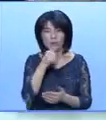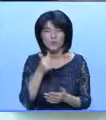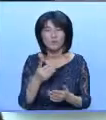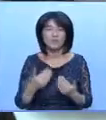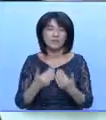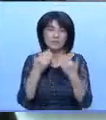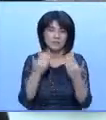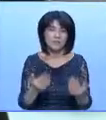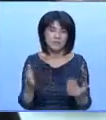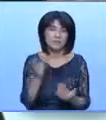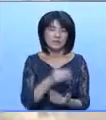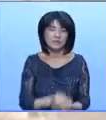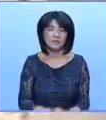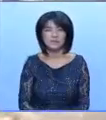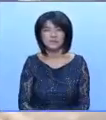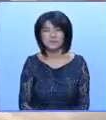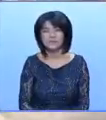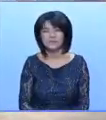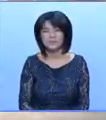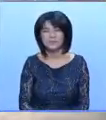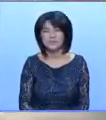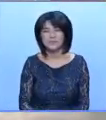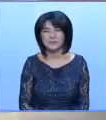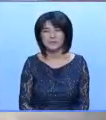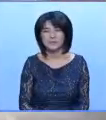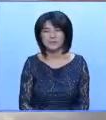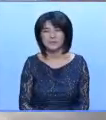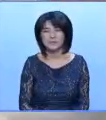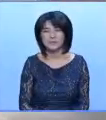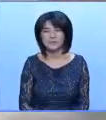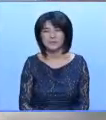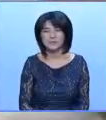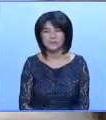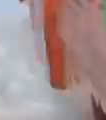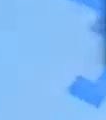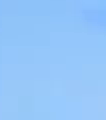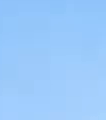мерекемен құттықтап, сыйлық таратады. Айым Рахмжанова, Дәулет Қошқарбаев, Ертіс ақпарат.